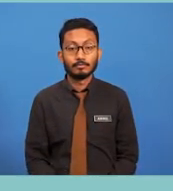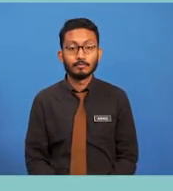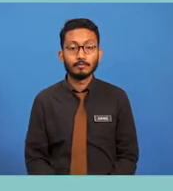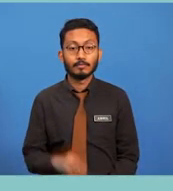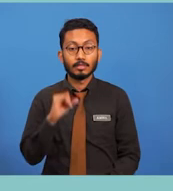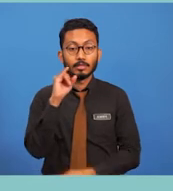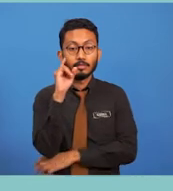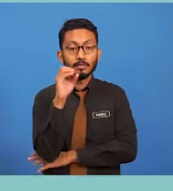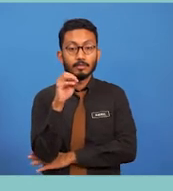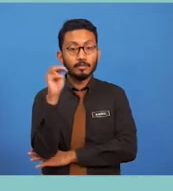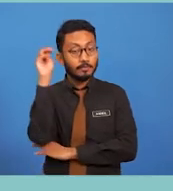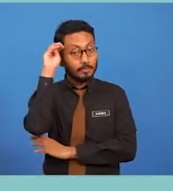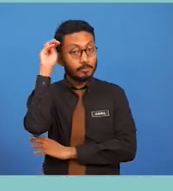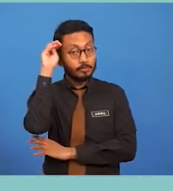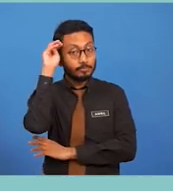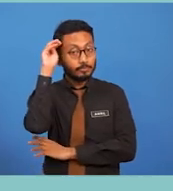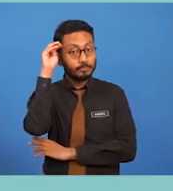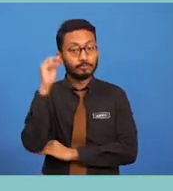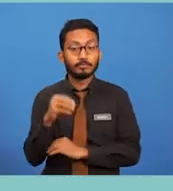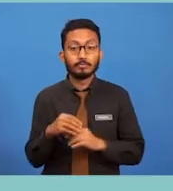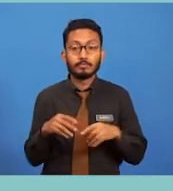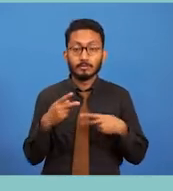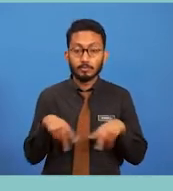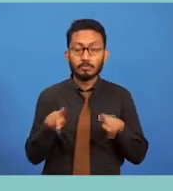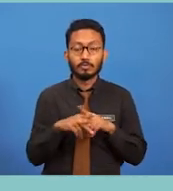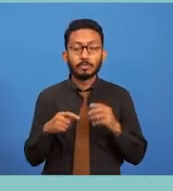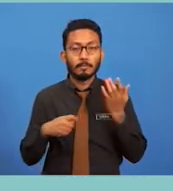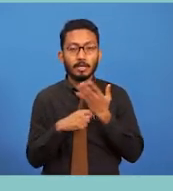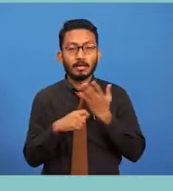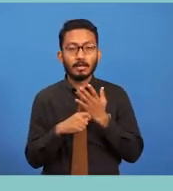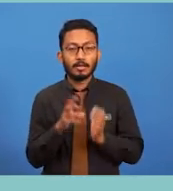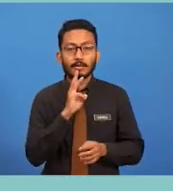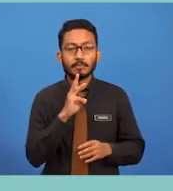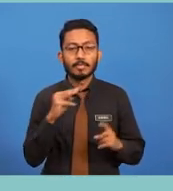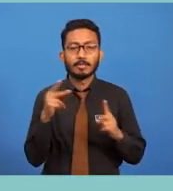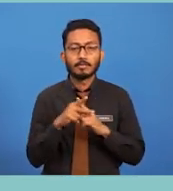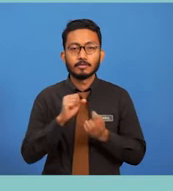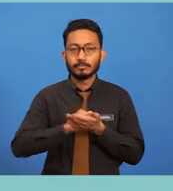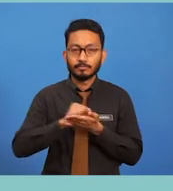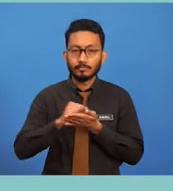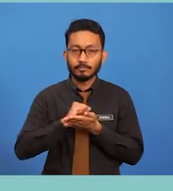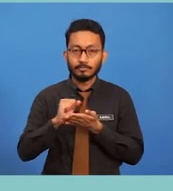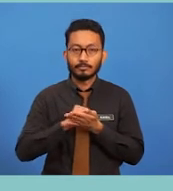Mino perlu menambahkan air kepada serbuk pencuci tersebut.